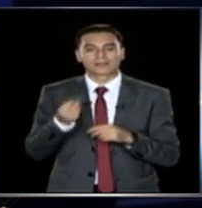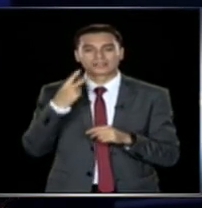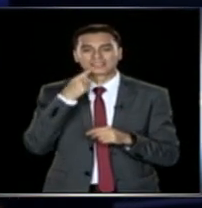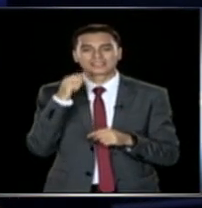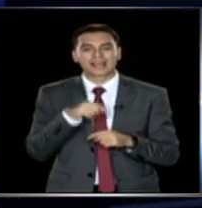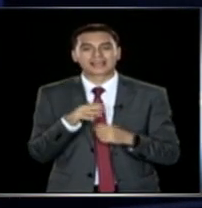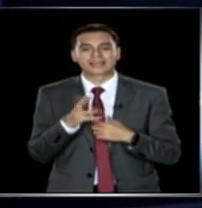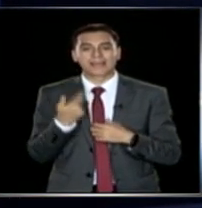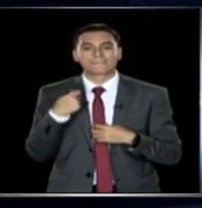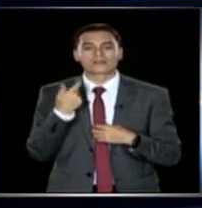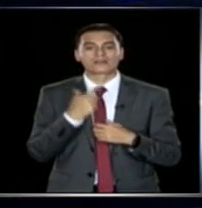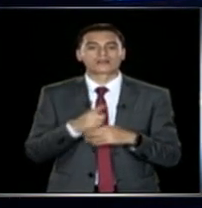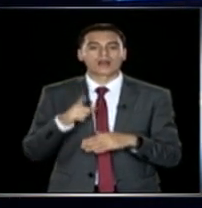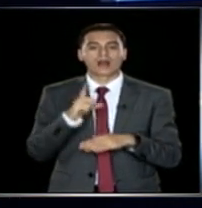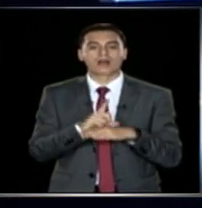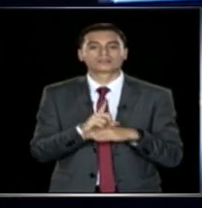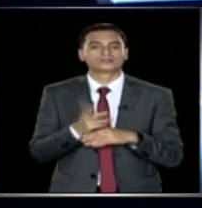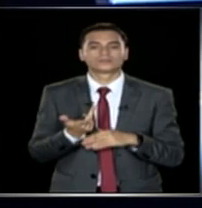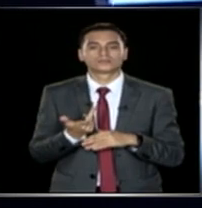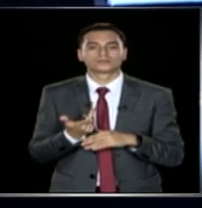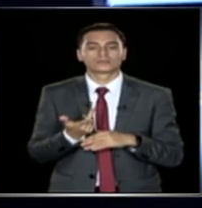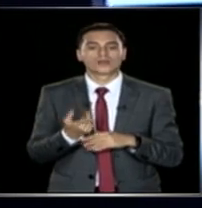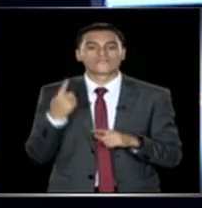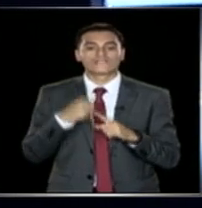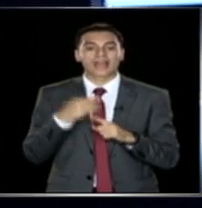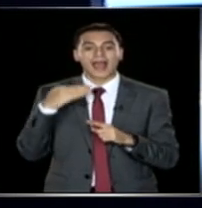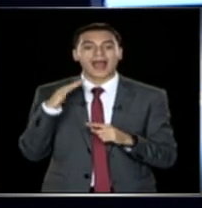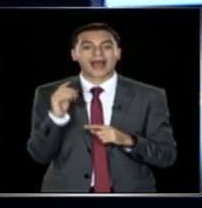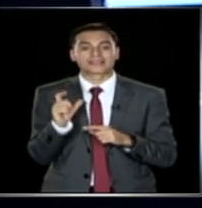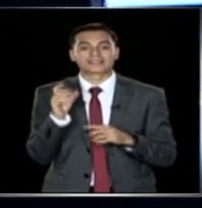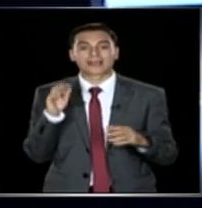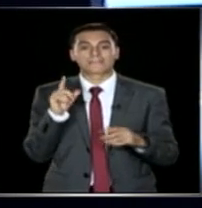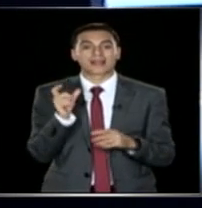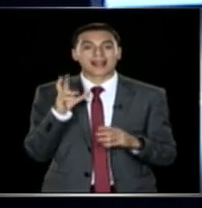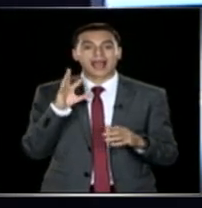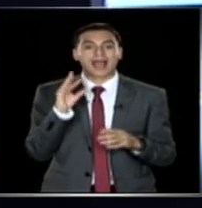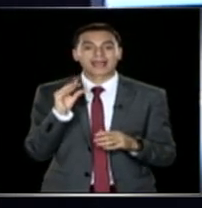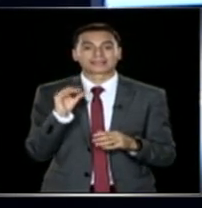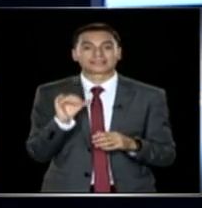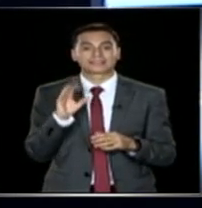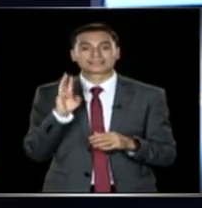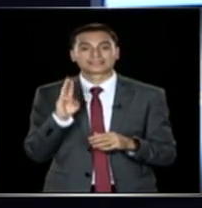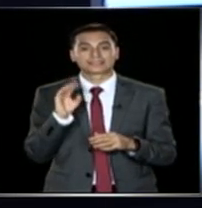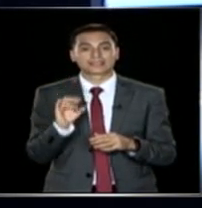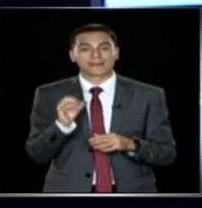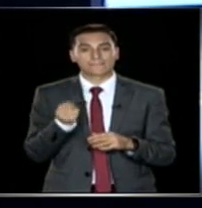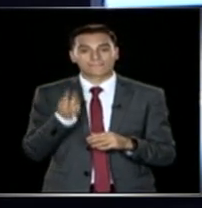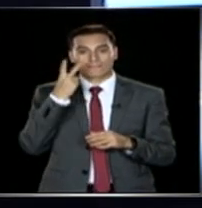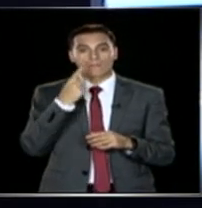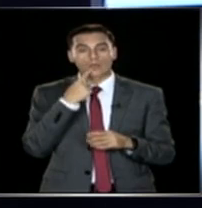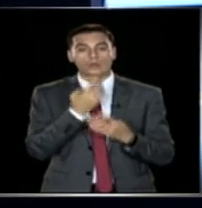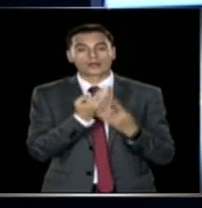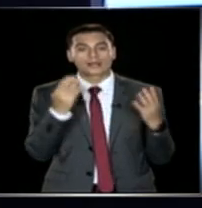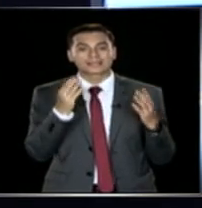والحسن بن الهيثم اقترح ان يتبني السد في المكان اللي موجود فيه دلوقتي